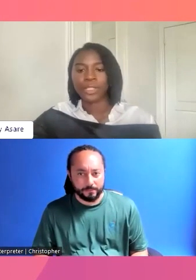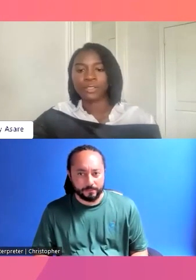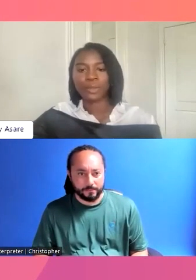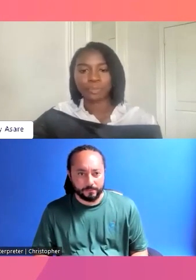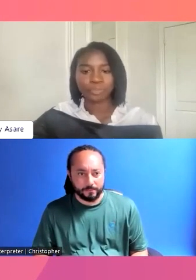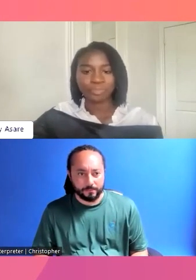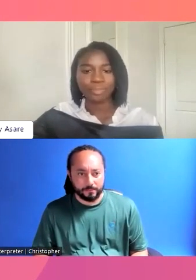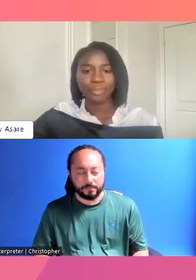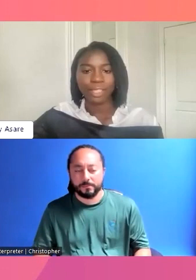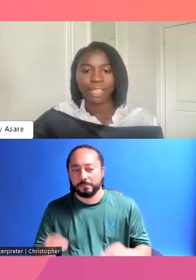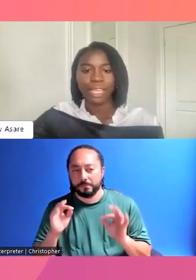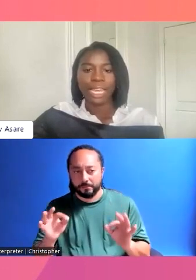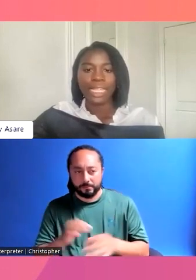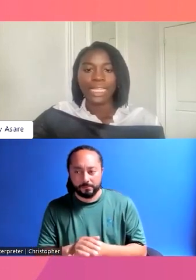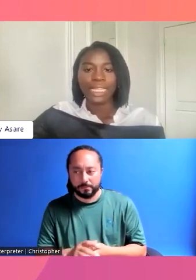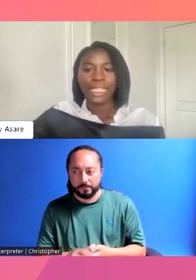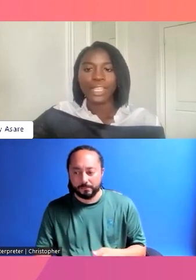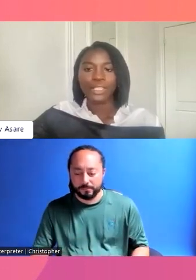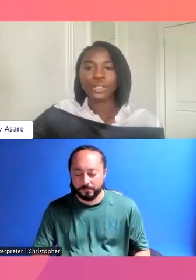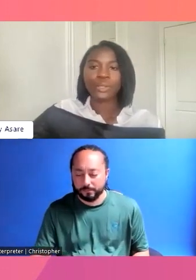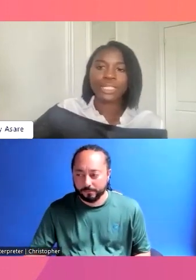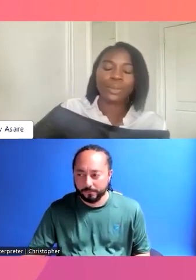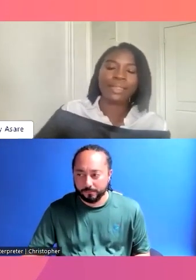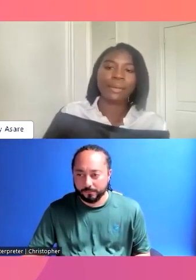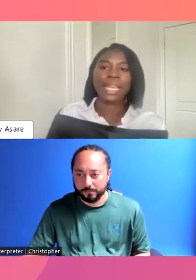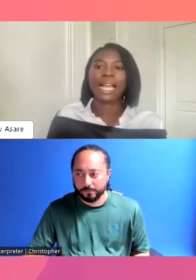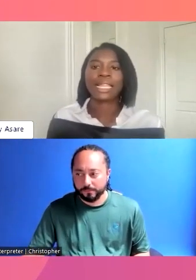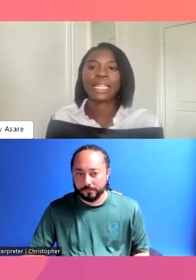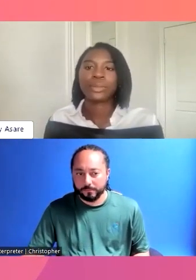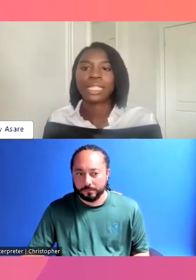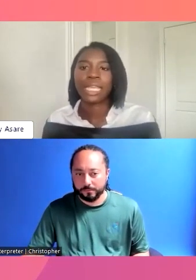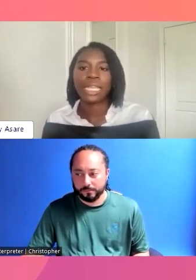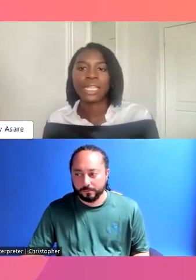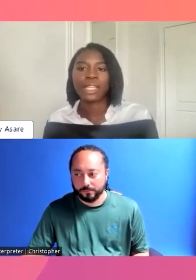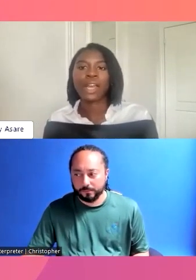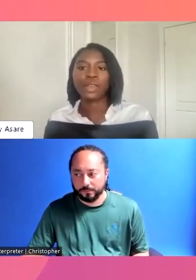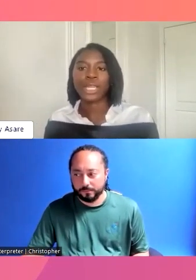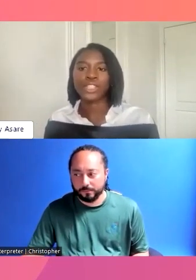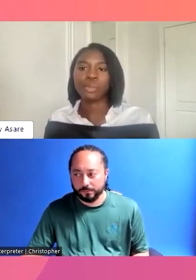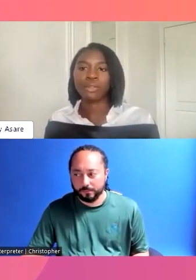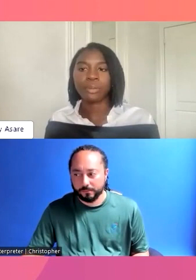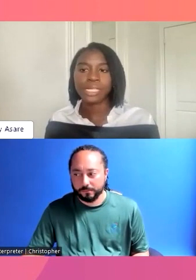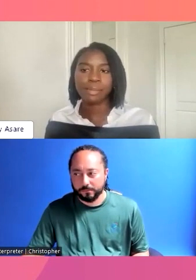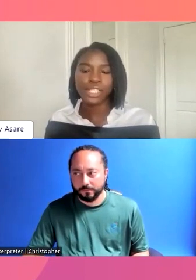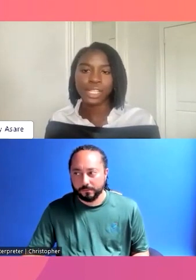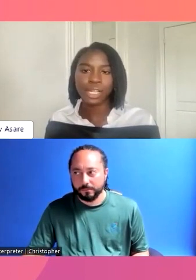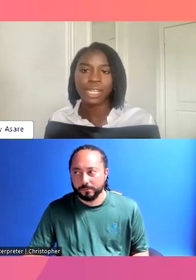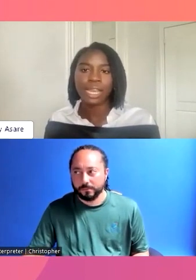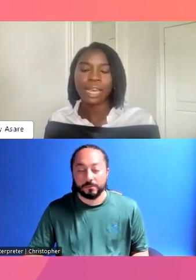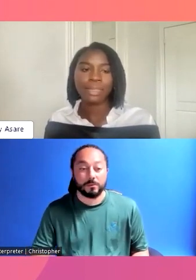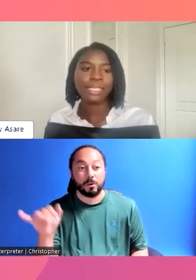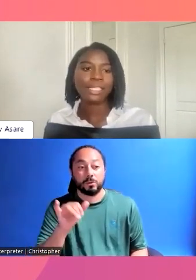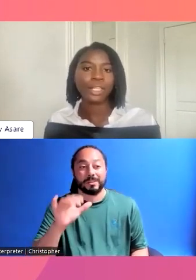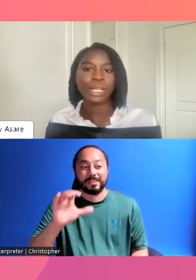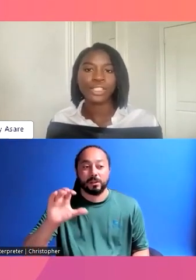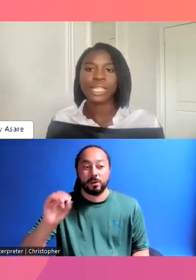right, wonderful. Très bien. The other tool as well that we highlighted was the Canadian Occupation Performance L'autre Measure.